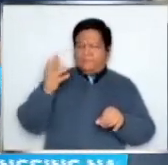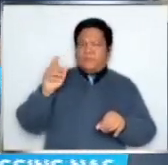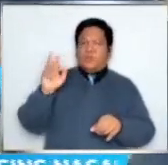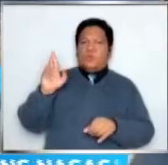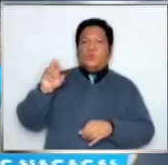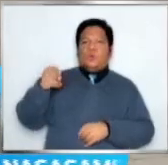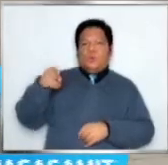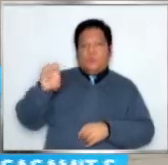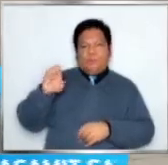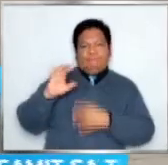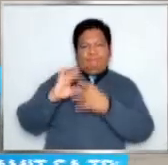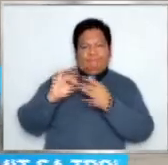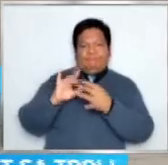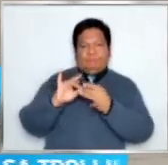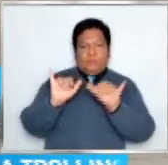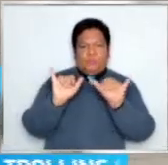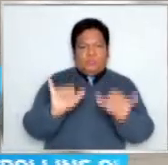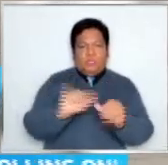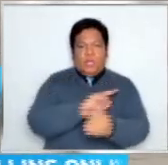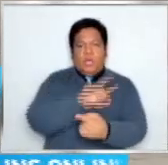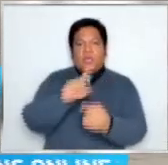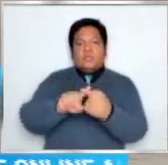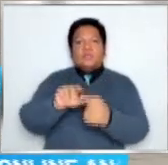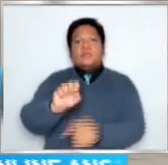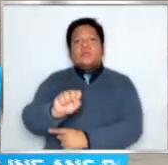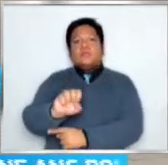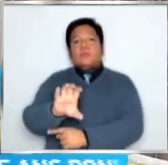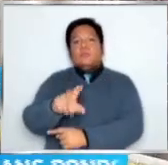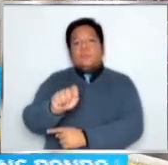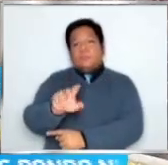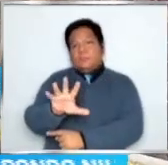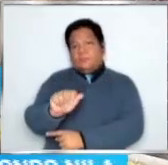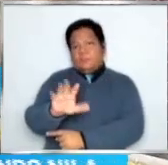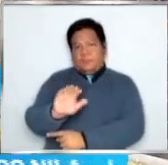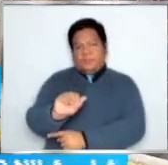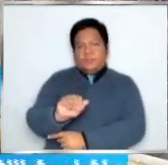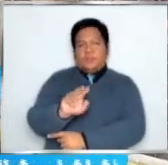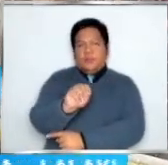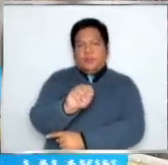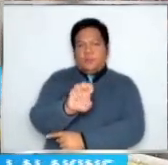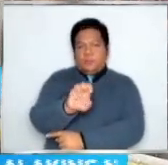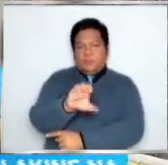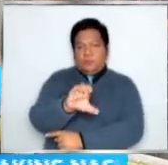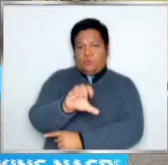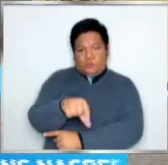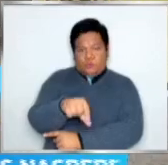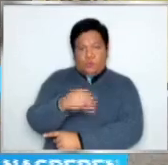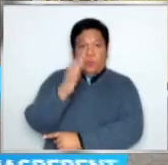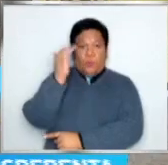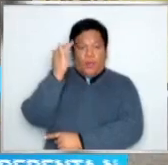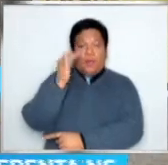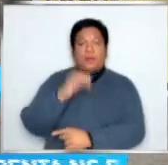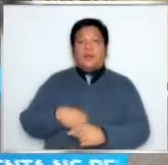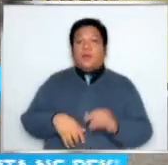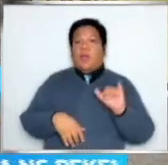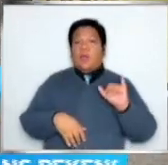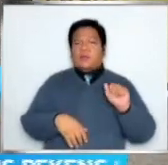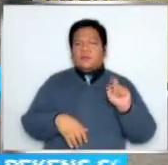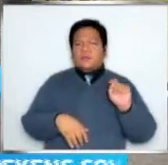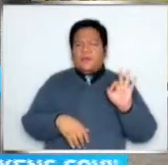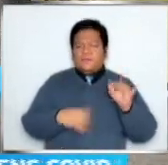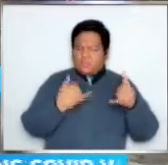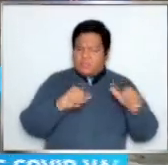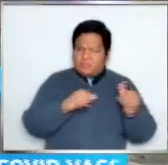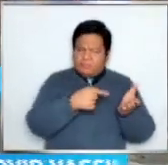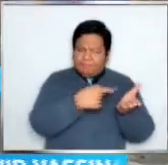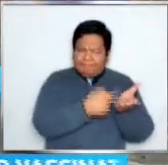15. Pinaplansya pa raw kasi ng IATF ang magiging panuntunan sa GCQ with Alert Level System. Kung matatapos